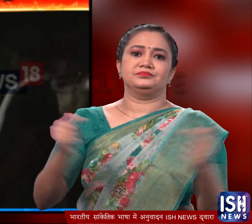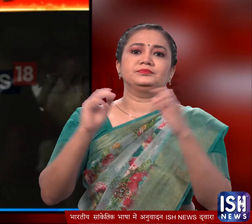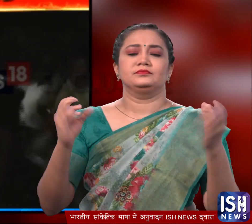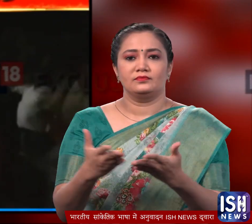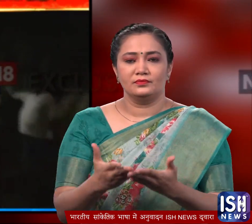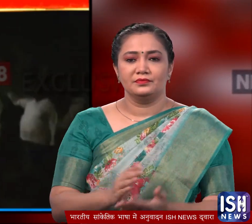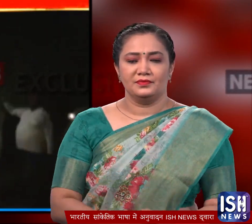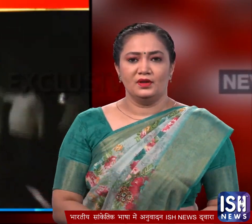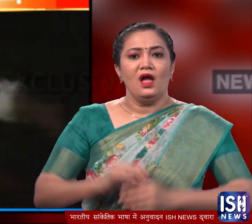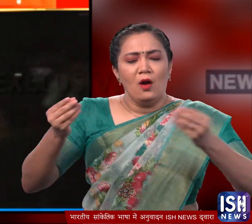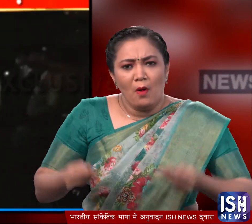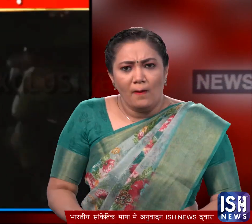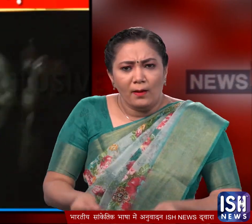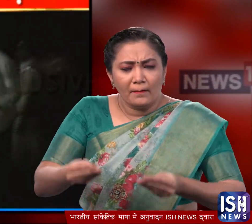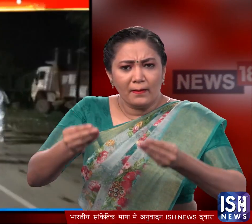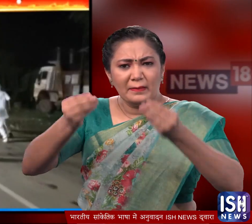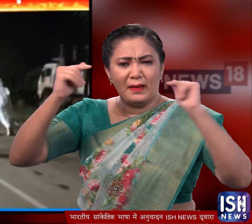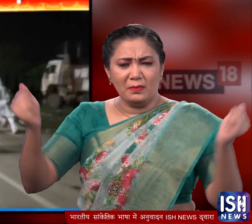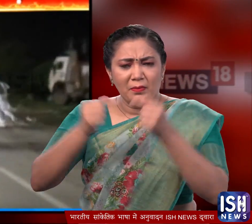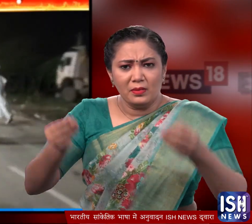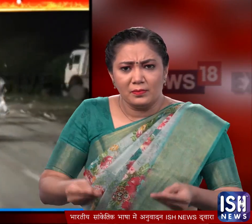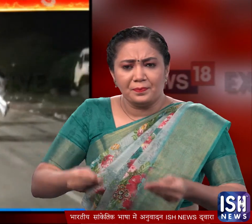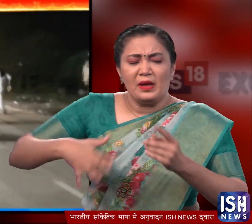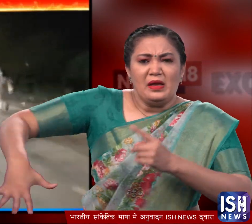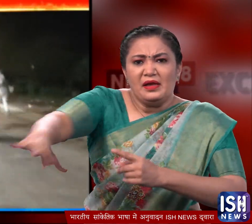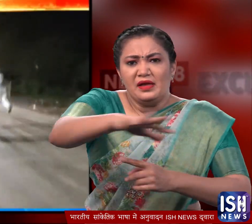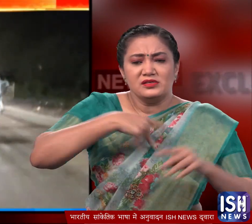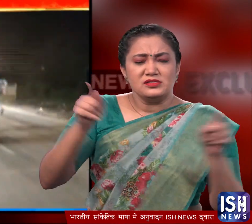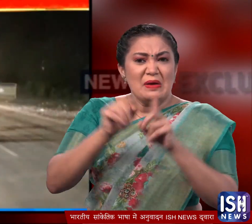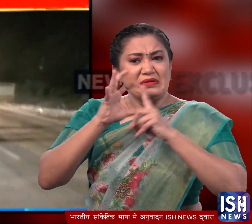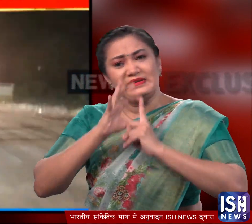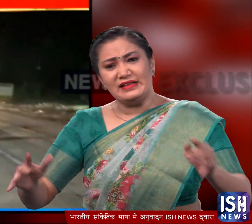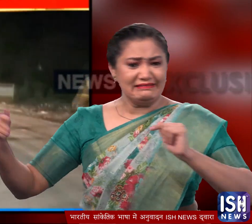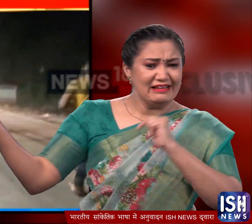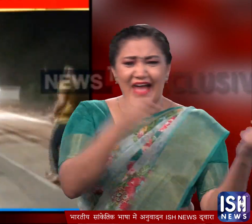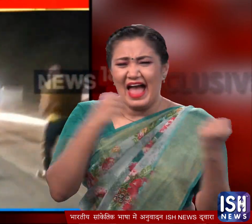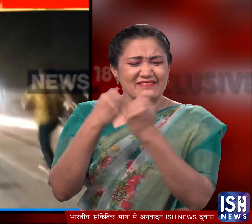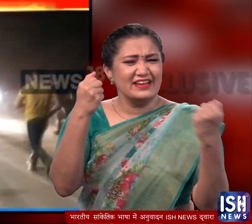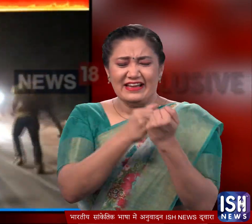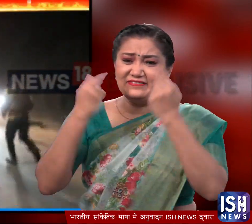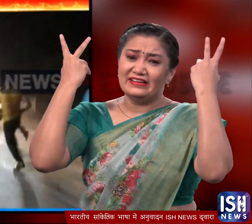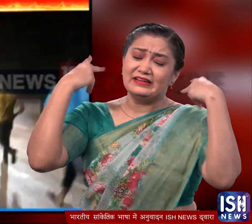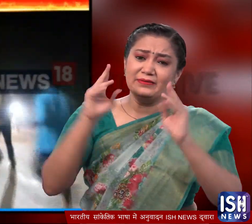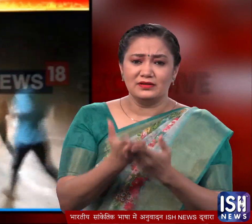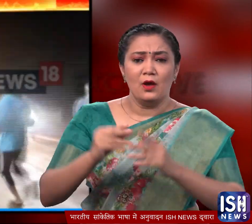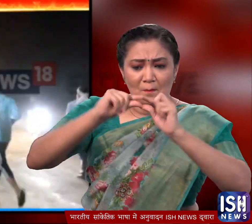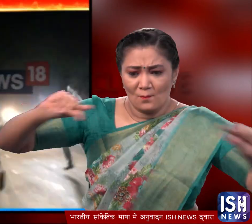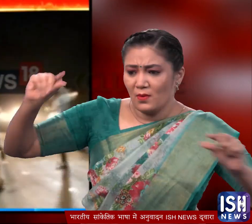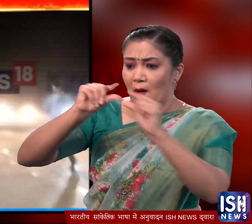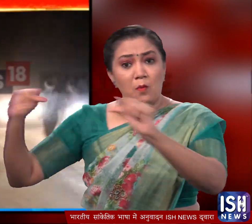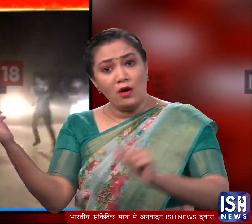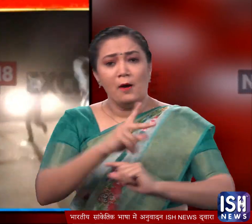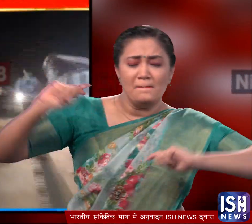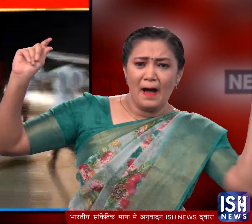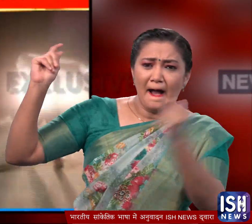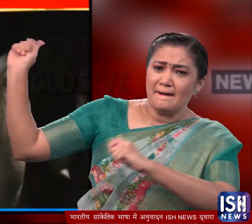बैठे। बस फिर क्या था, हंगामा बढ़ता चला गया। कुछ देर के लिए वो इलाका किसी जंग के मैदान की तरह लगने लगा। दोनों पक्षों ने लाठियां उठा ली